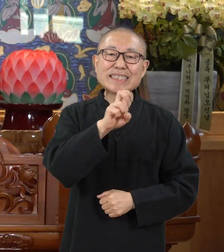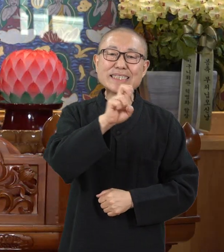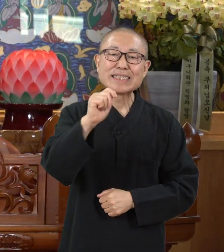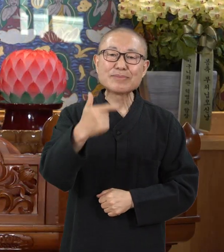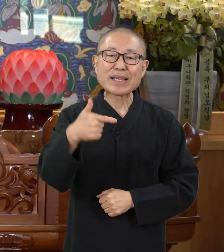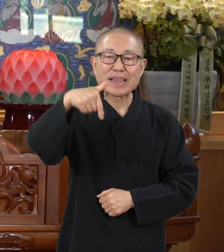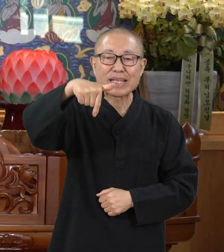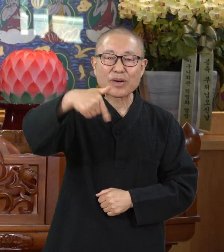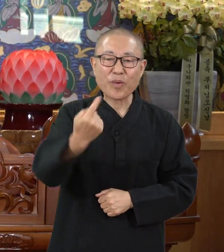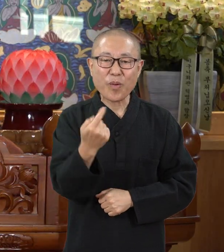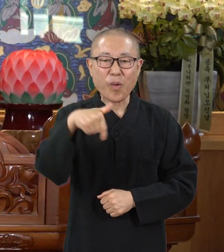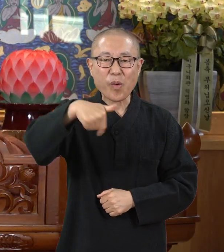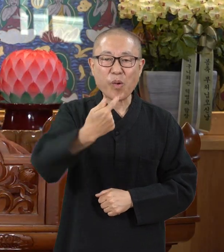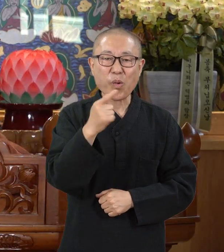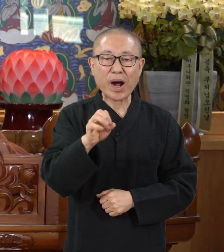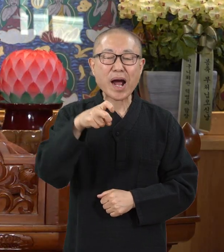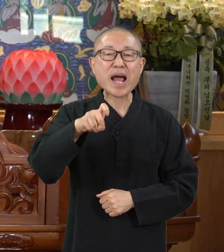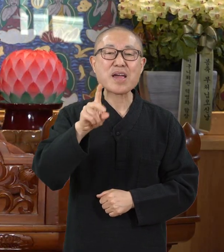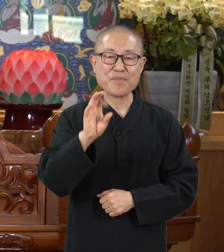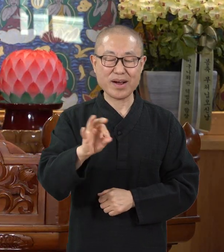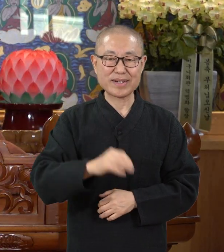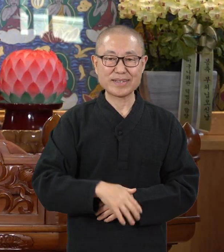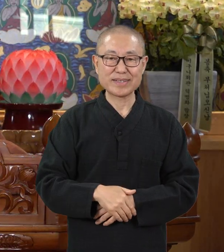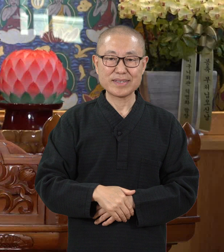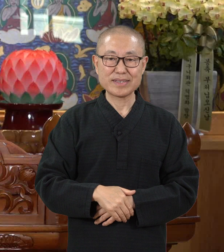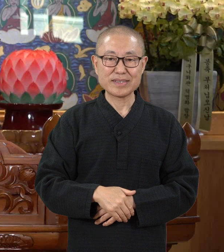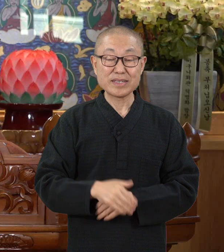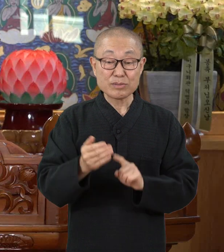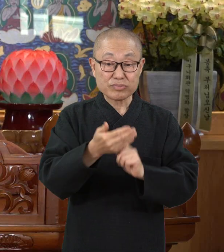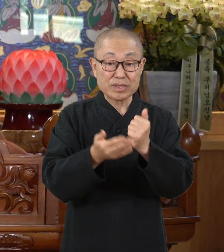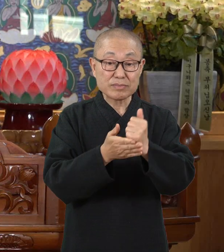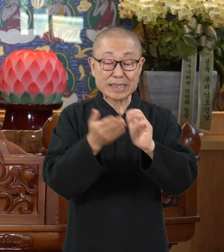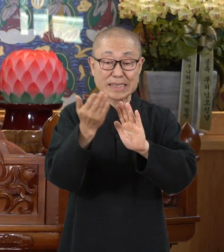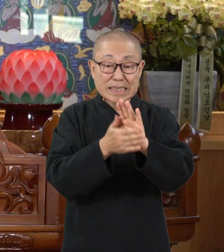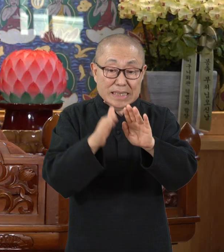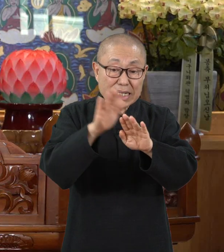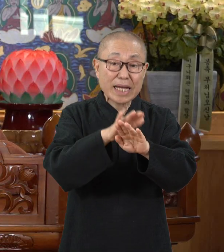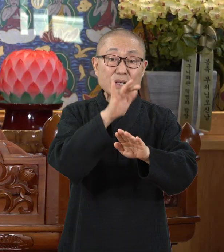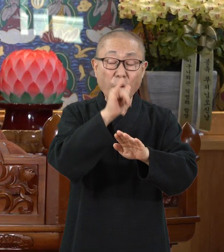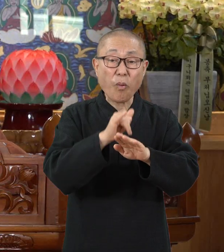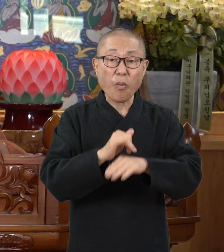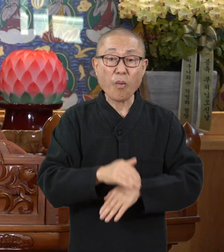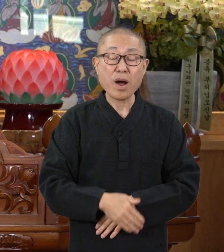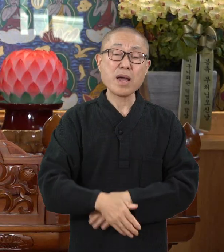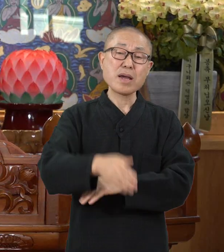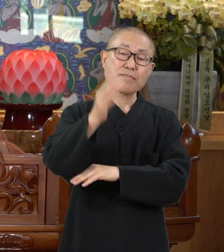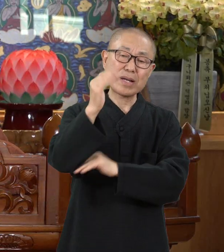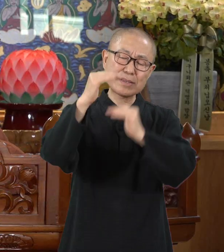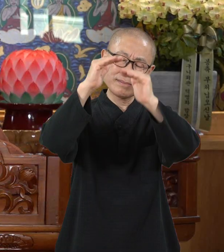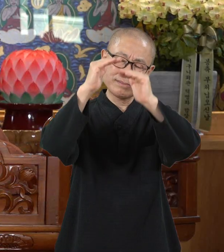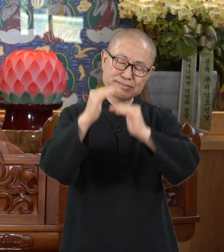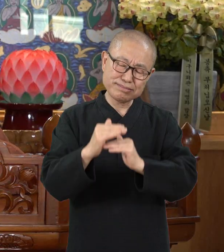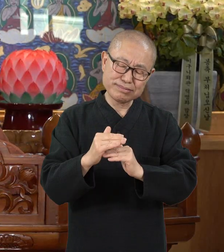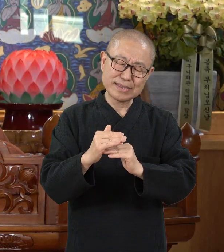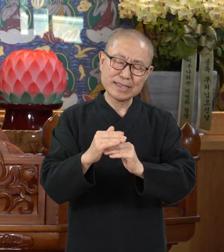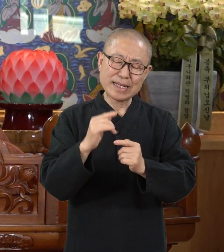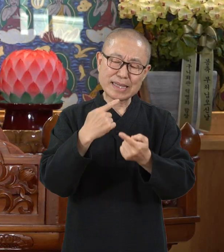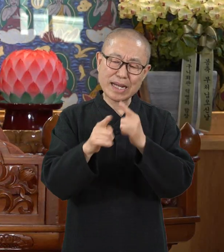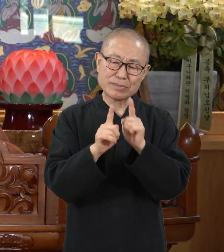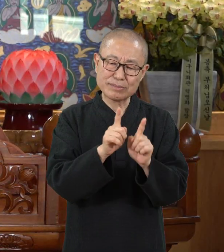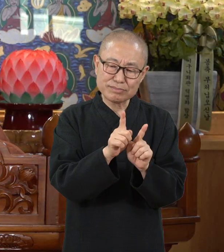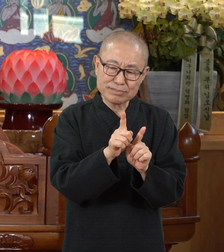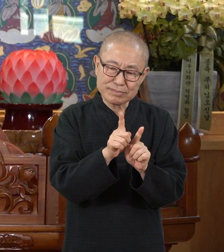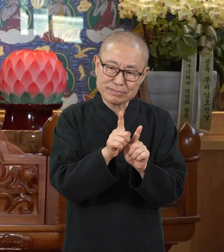표현을 했어요. 그래서 부처님은 정말 능인정묵이시고 그분이 설하신 것은 이 한 뼘